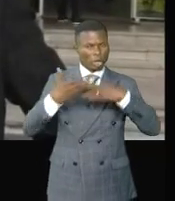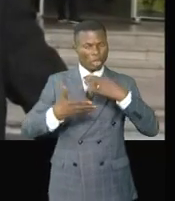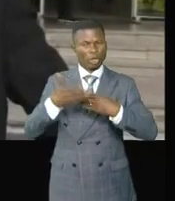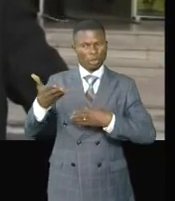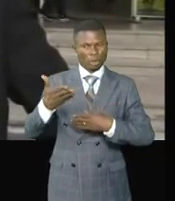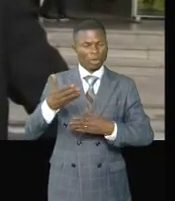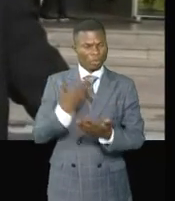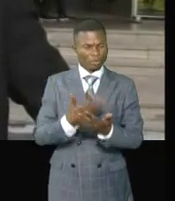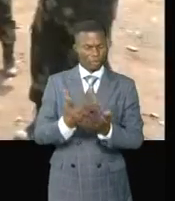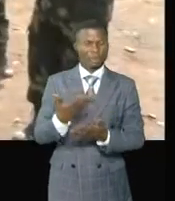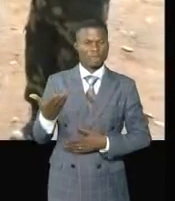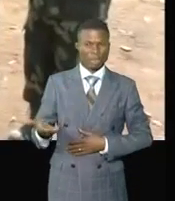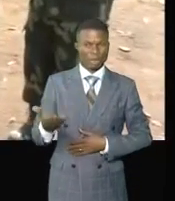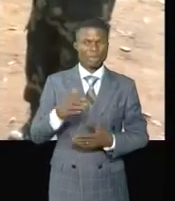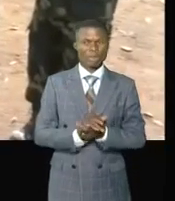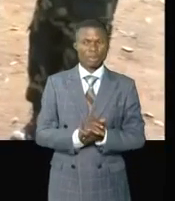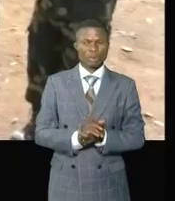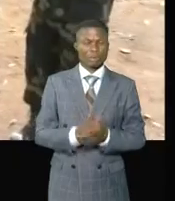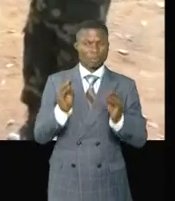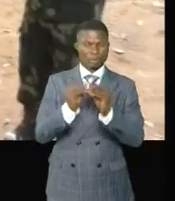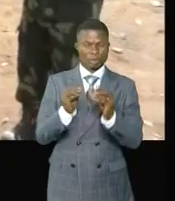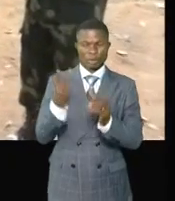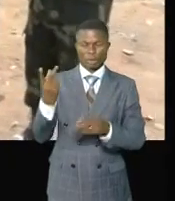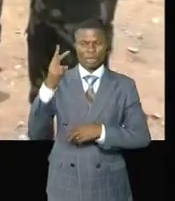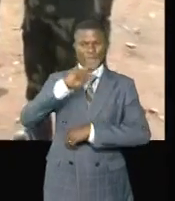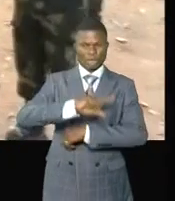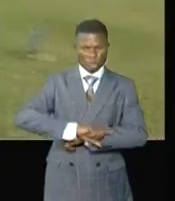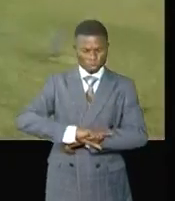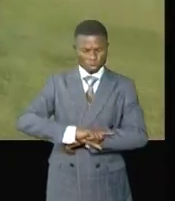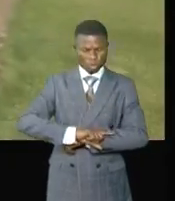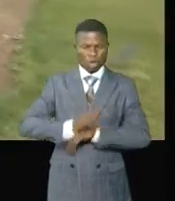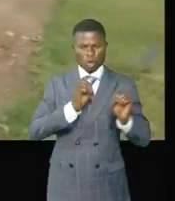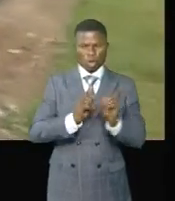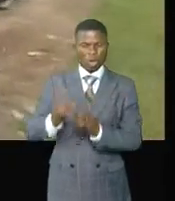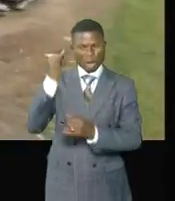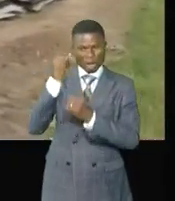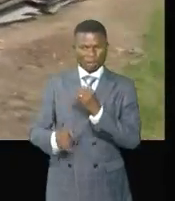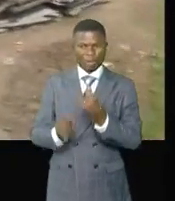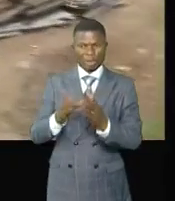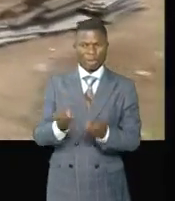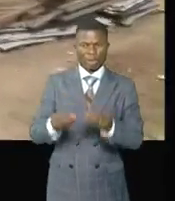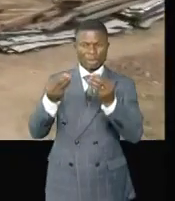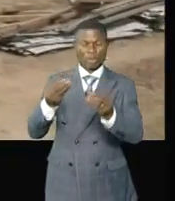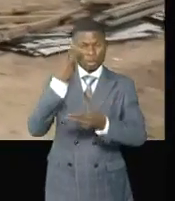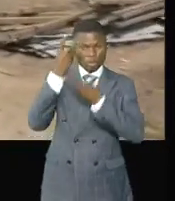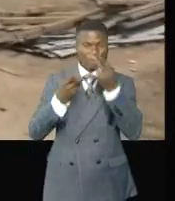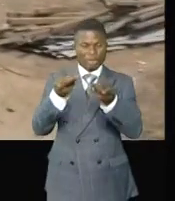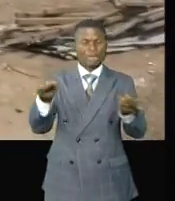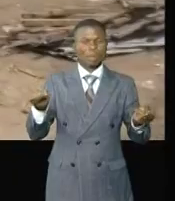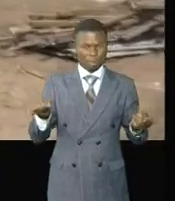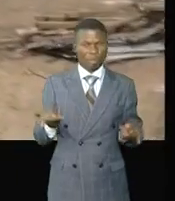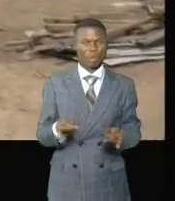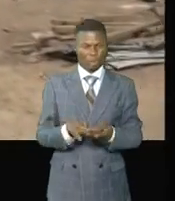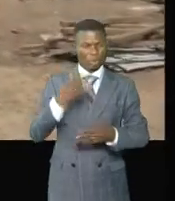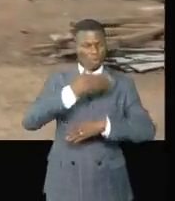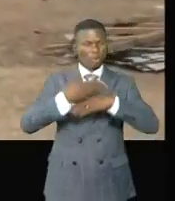plus vite possible. Ces assises de 2 jours ont été sanctionnées à la clôture par une descente sur le site où sera